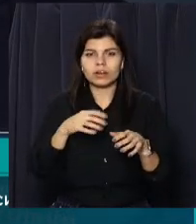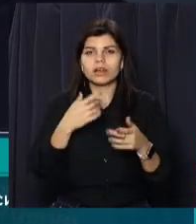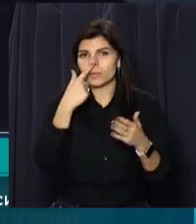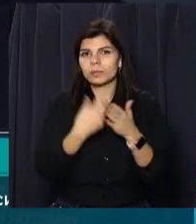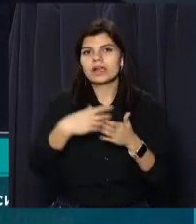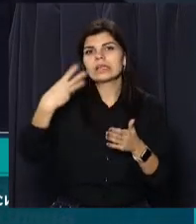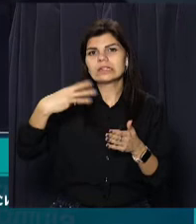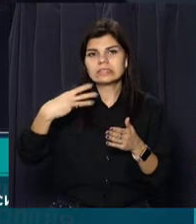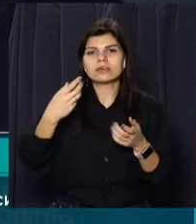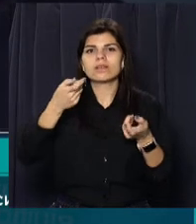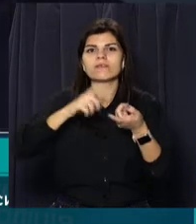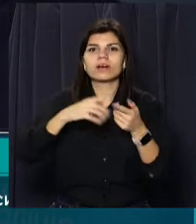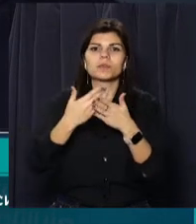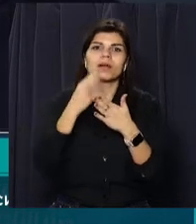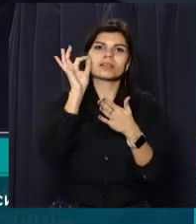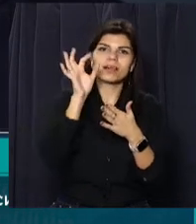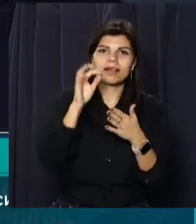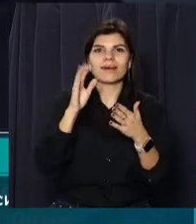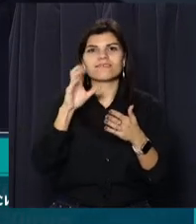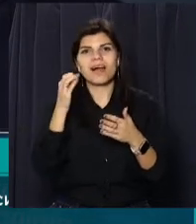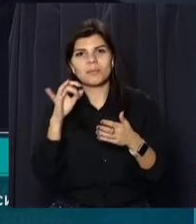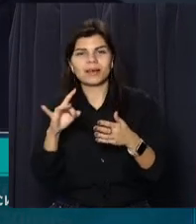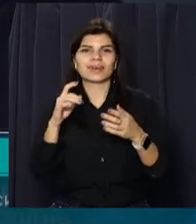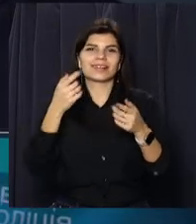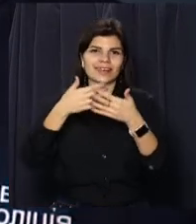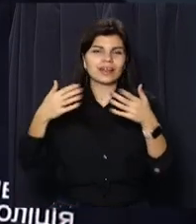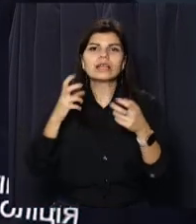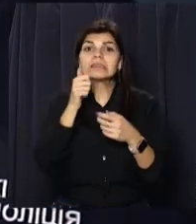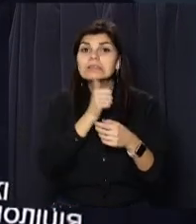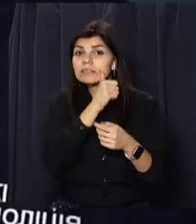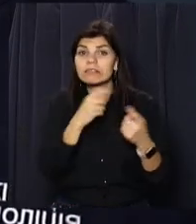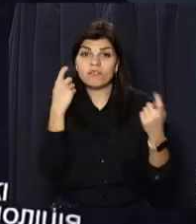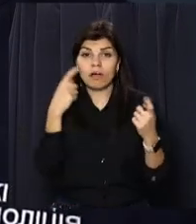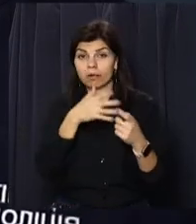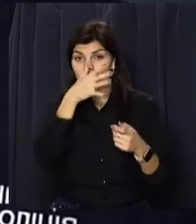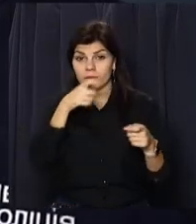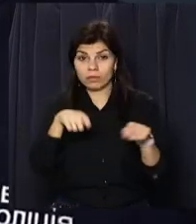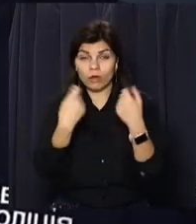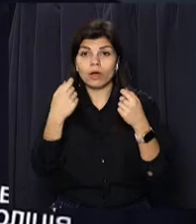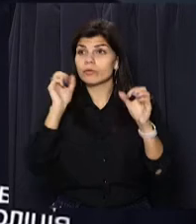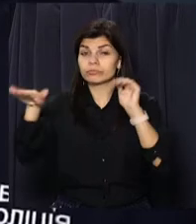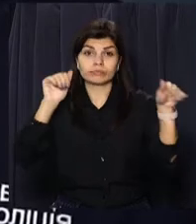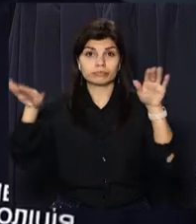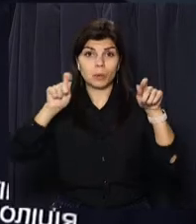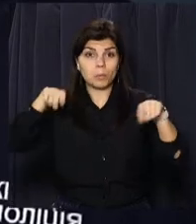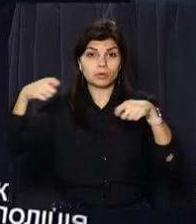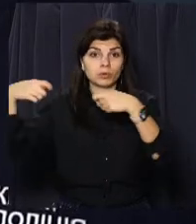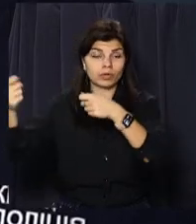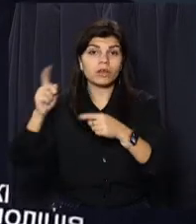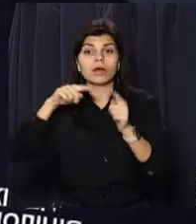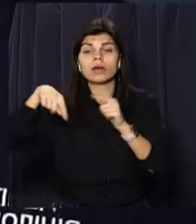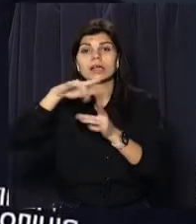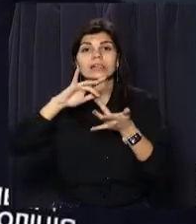каналів розповсюдження персональних даних та іншої конфіденційної інформації, а також заблоковано розповсюдження в мережі